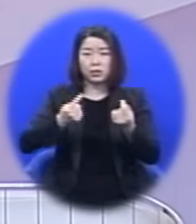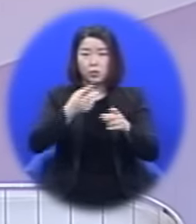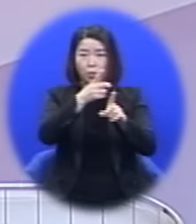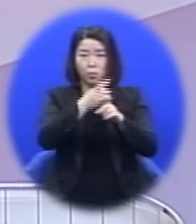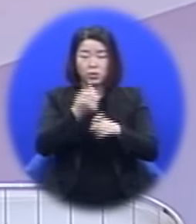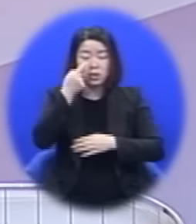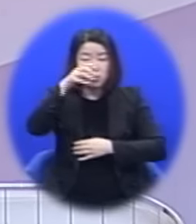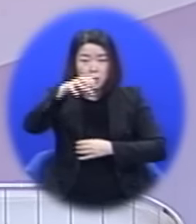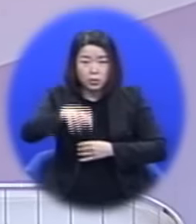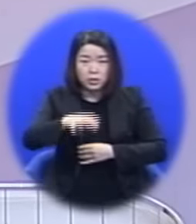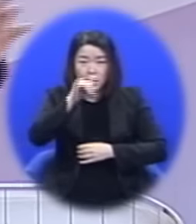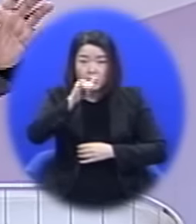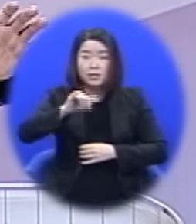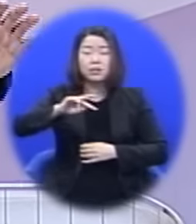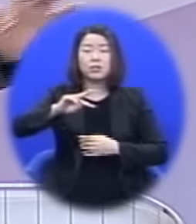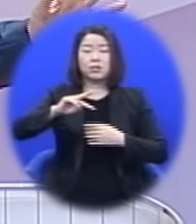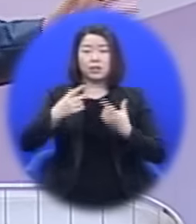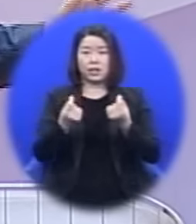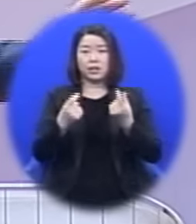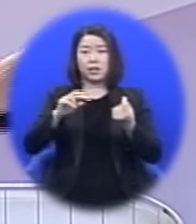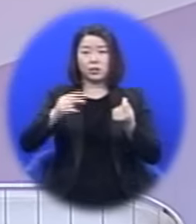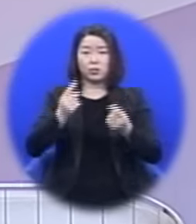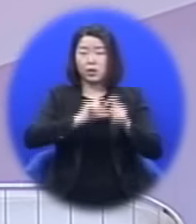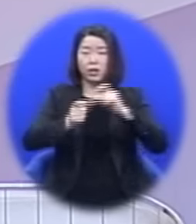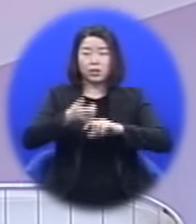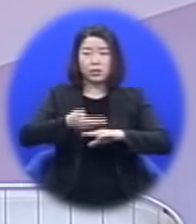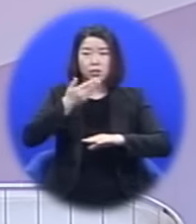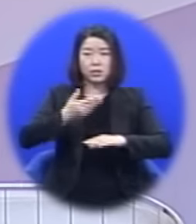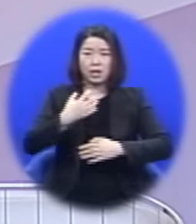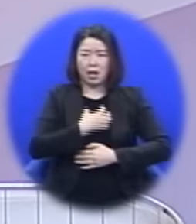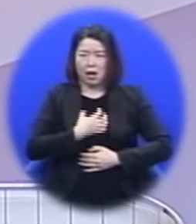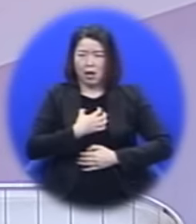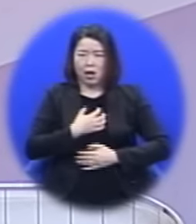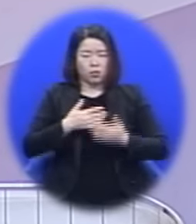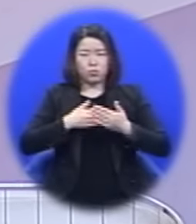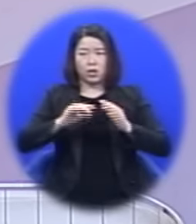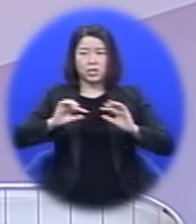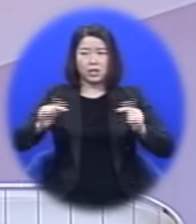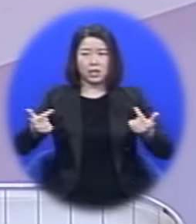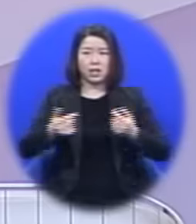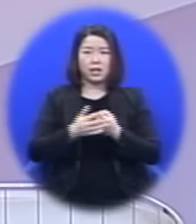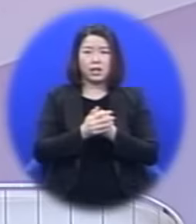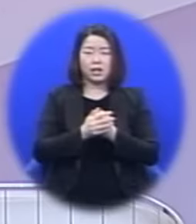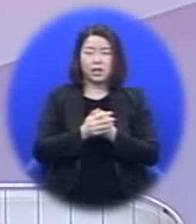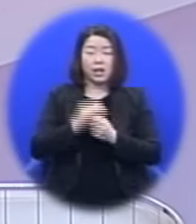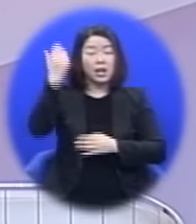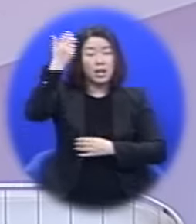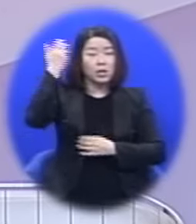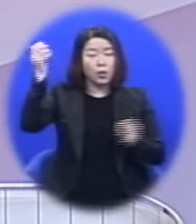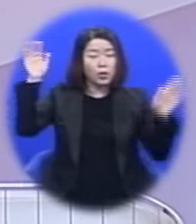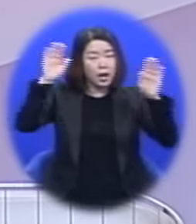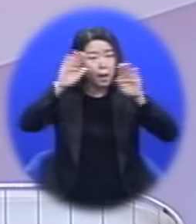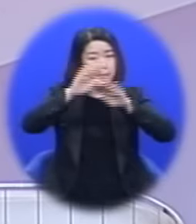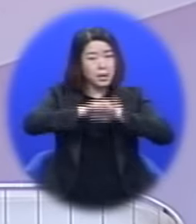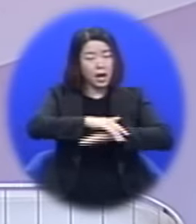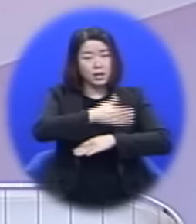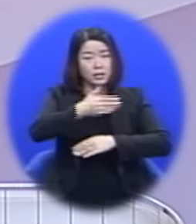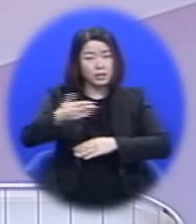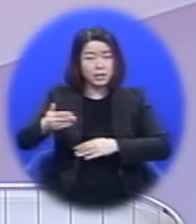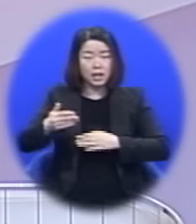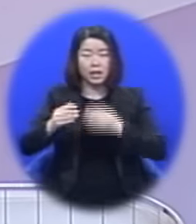내가 있는 것 같아도 그는 더 이상 염려하고 두려워하지 않았어. 영혼의 밤을 지나간